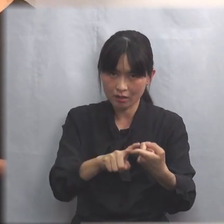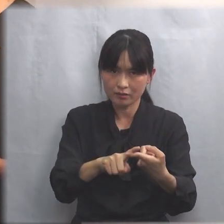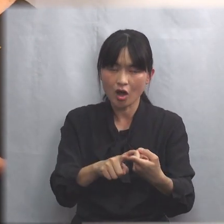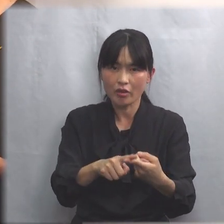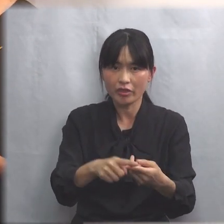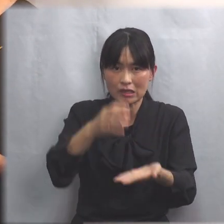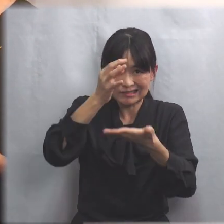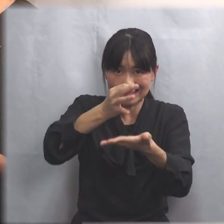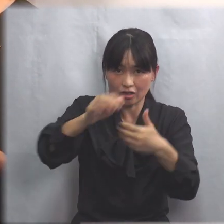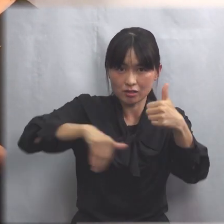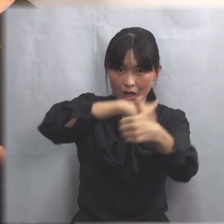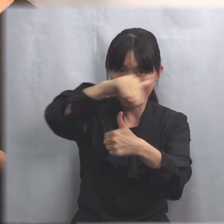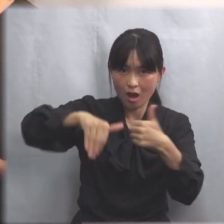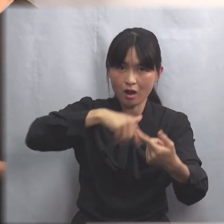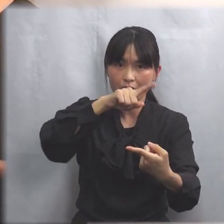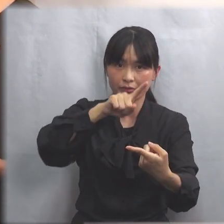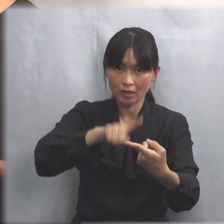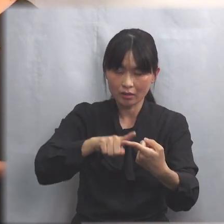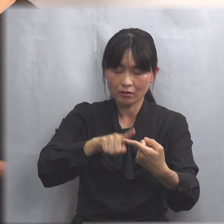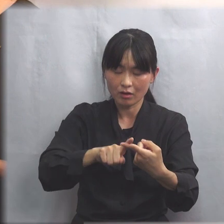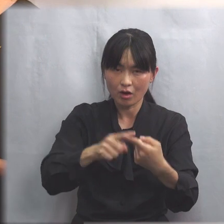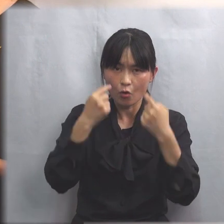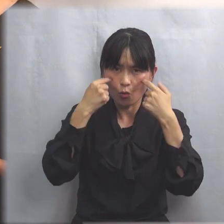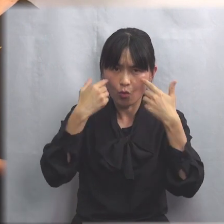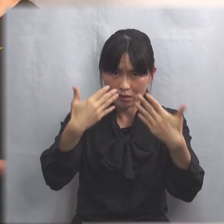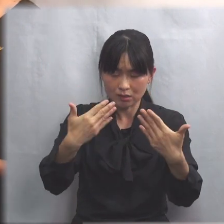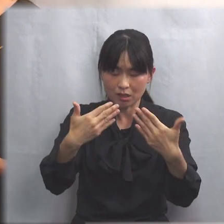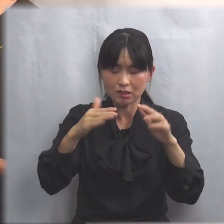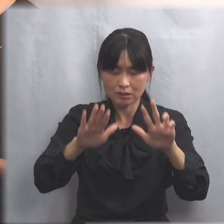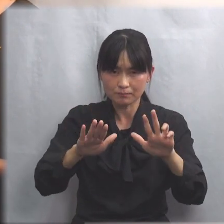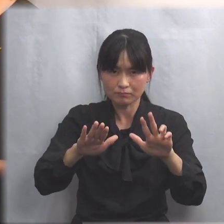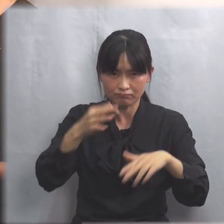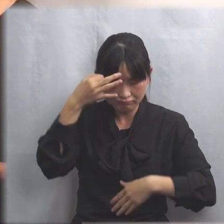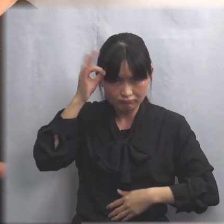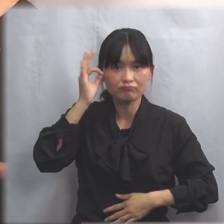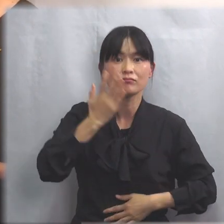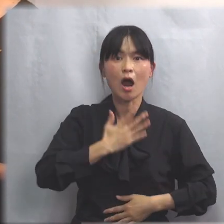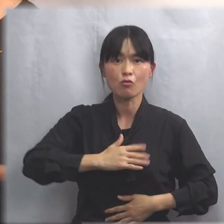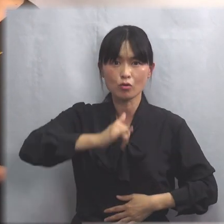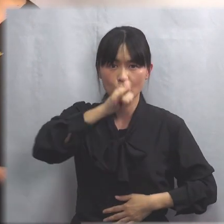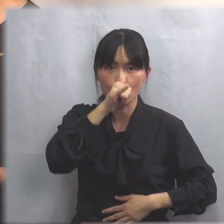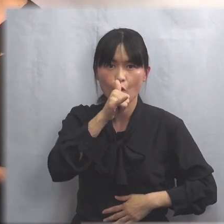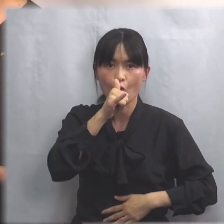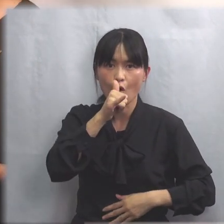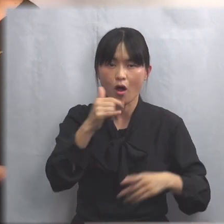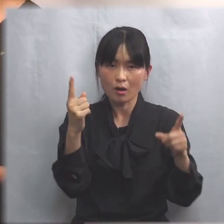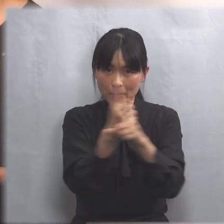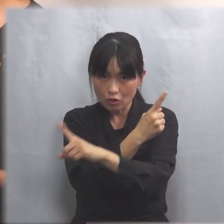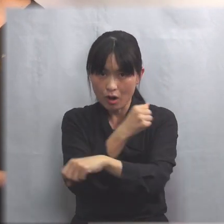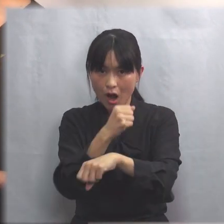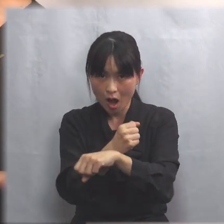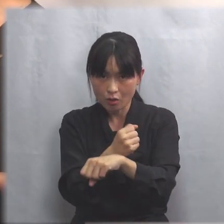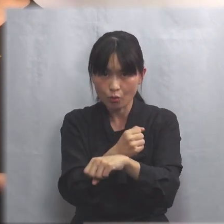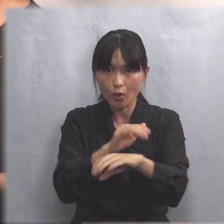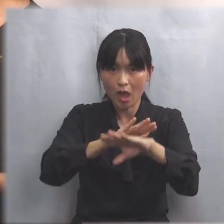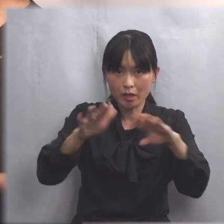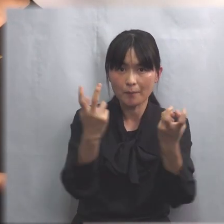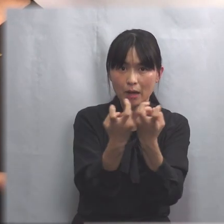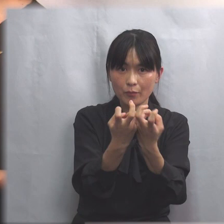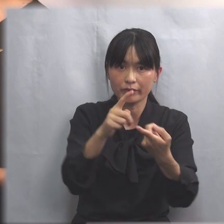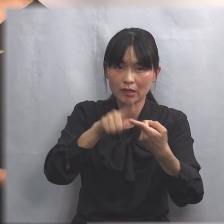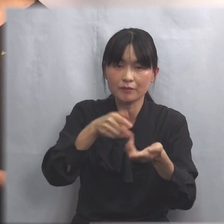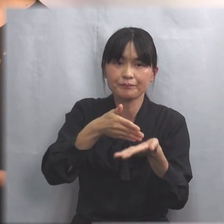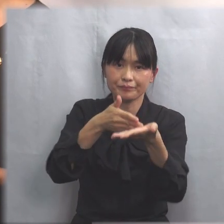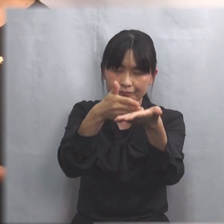굉장히 명확하게 현실을 인식하고 어떻게 이것을 개선하고 또 타개해 나갈 것인지에 대한 제언을 드려야 한다고